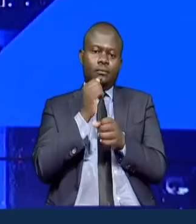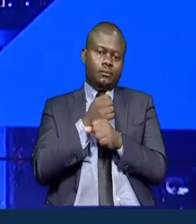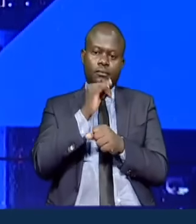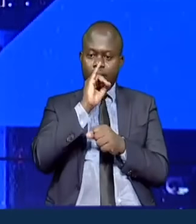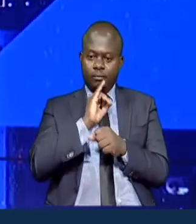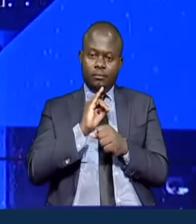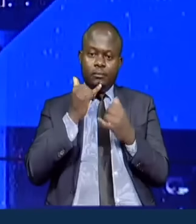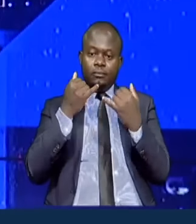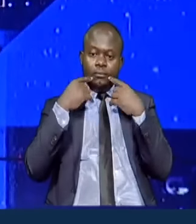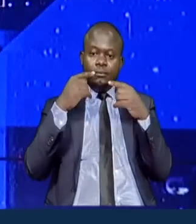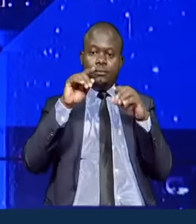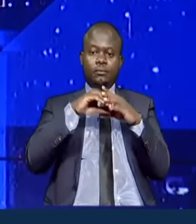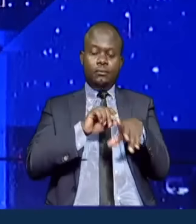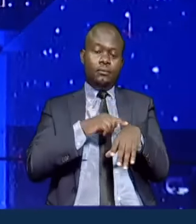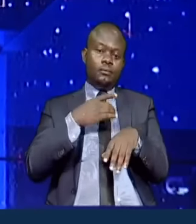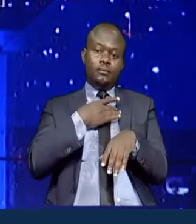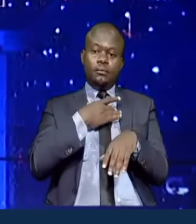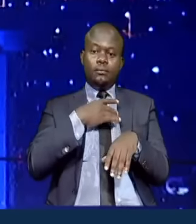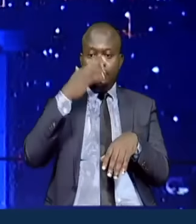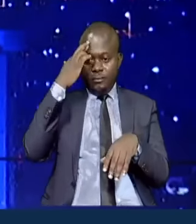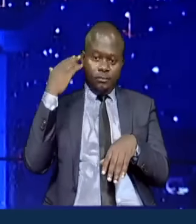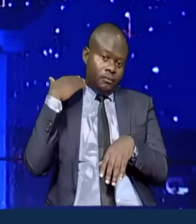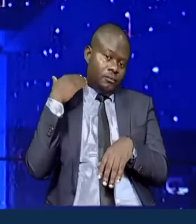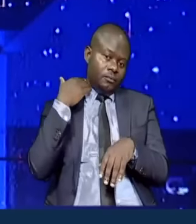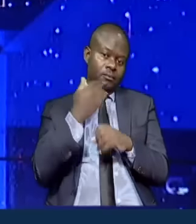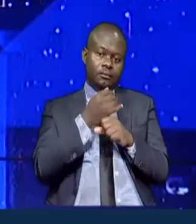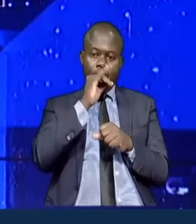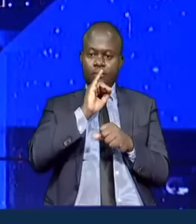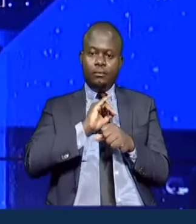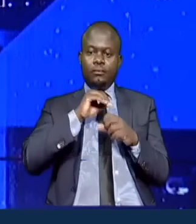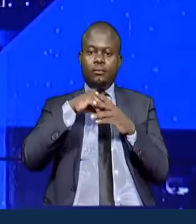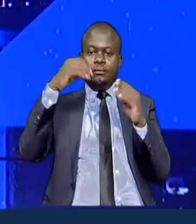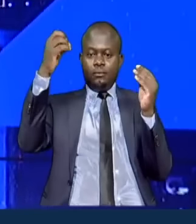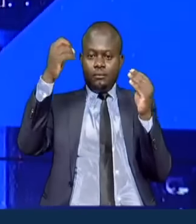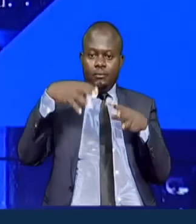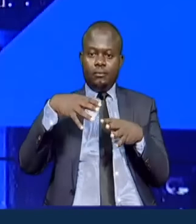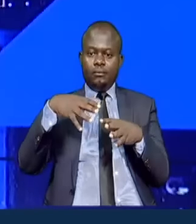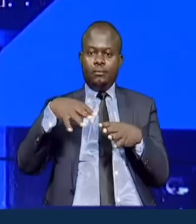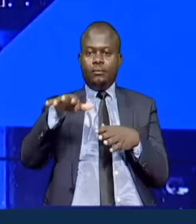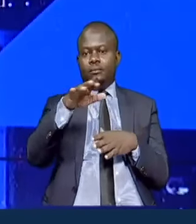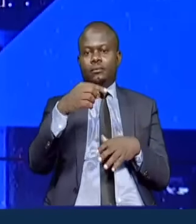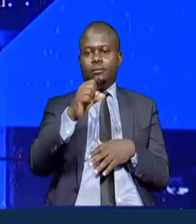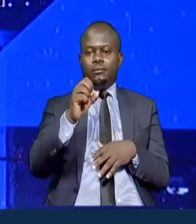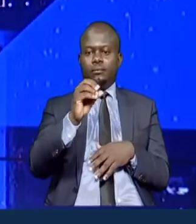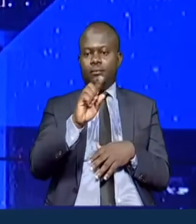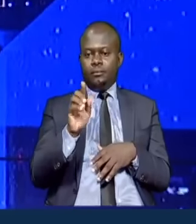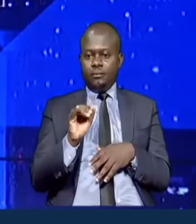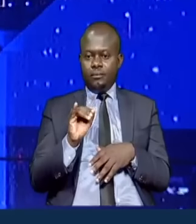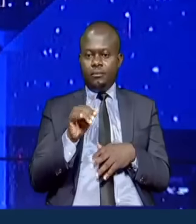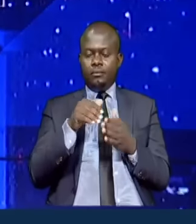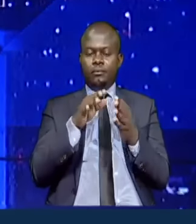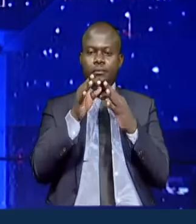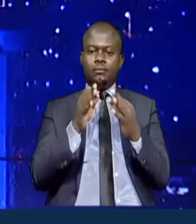rero babitangaje ubwo basuraga urwibutso rwa Jenoside yakorewe Abatutsi rwa Kigali ruri ku Gisozi. Reka tubibaze Jean